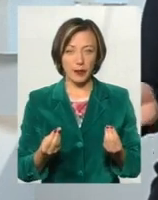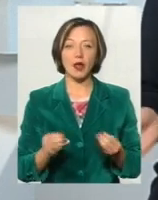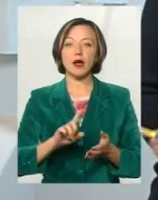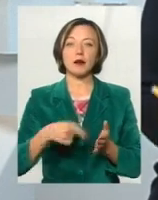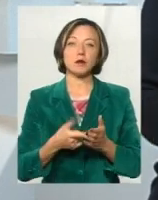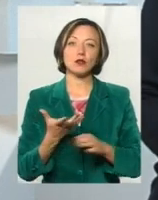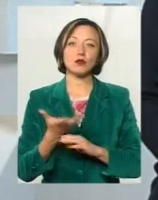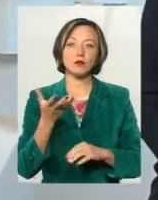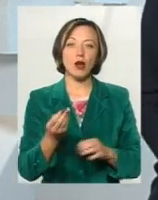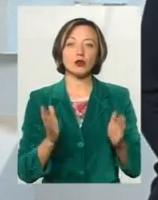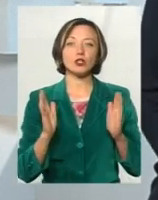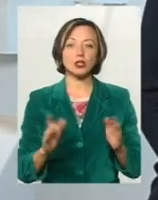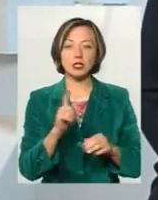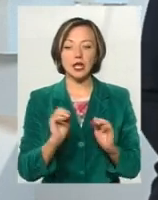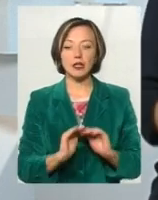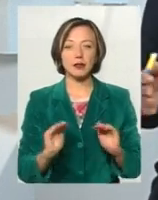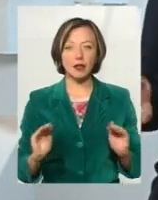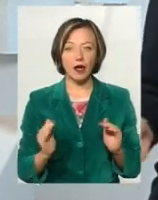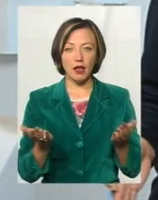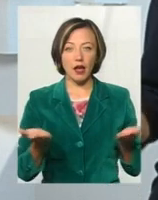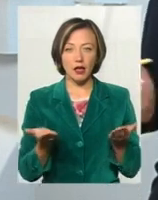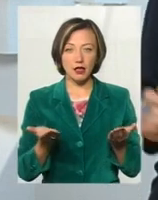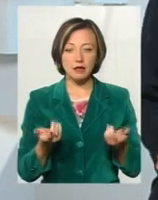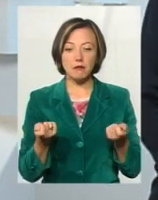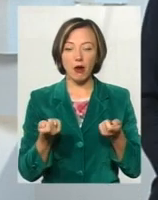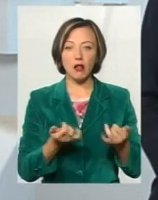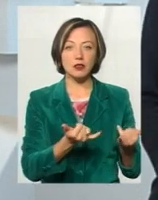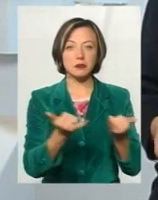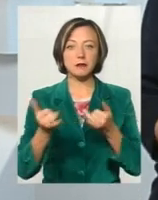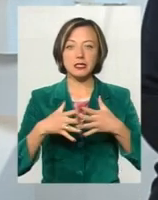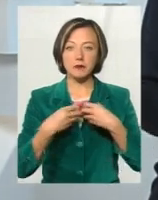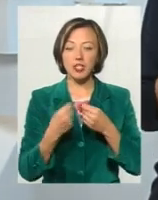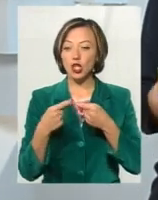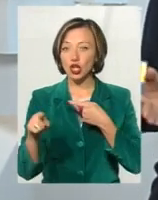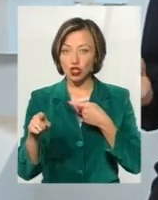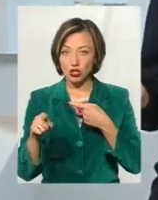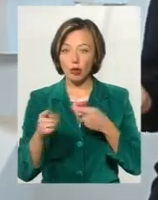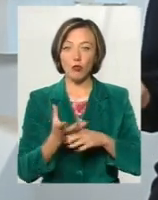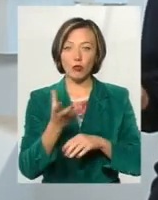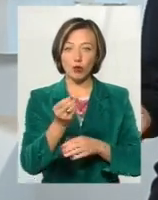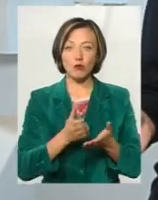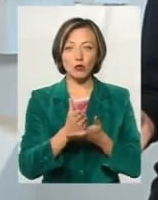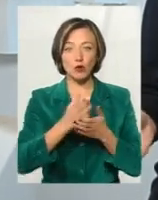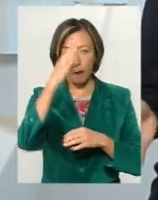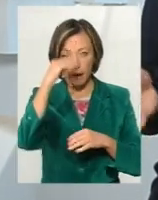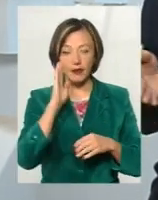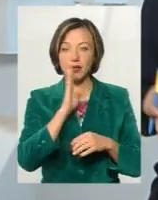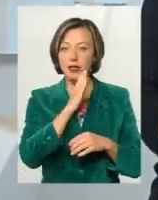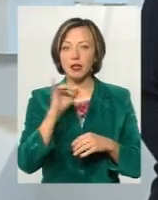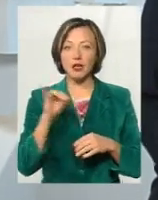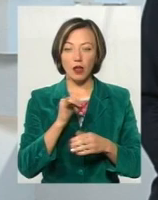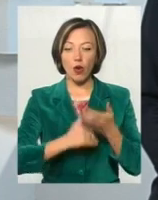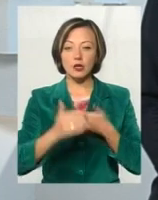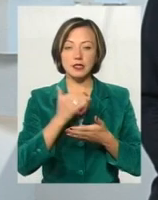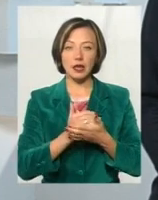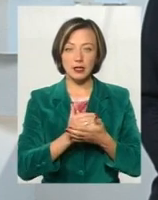Місто сплачує лише за дітей, які з малозабезпечених сімей. За інших оплачують ці послуги батьки. І останніх